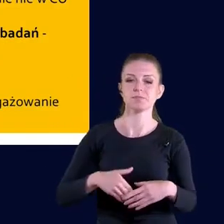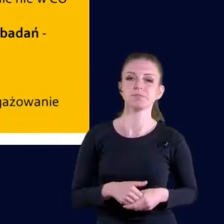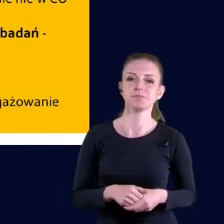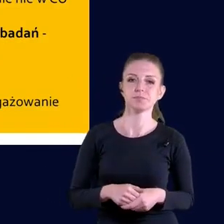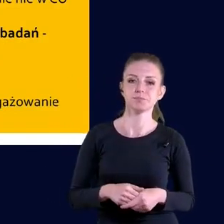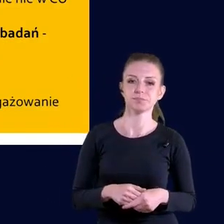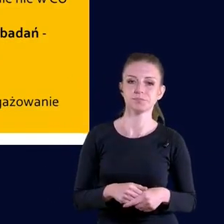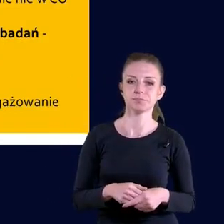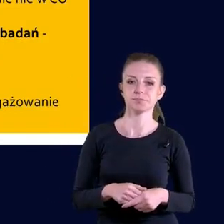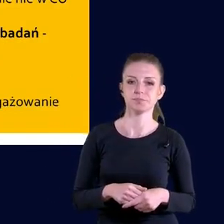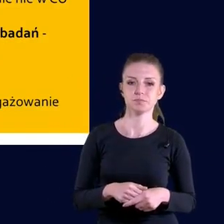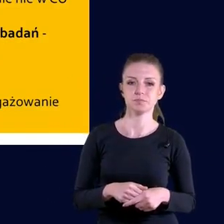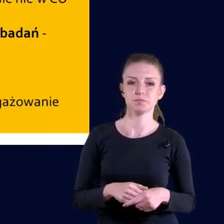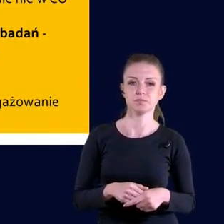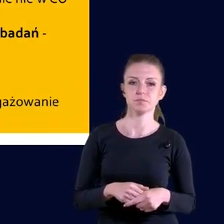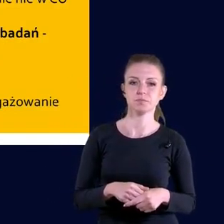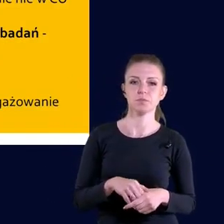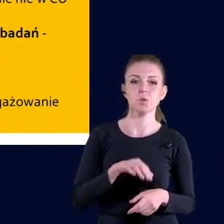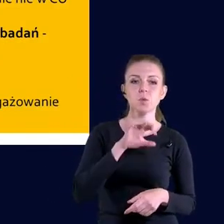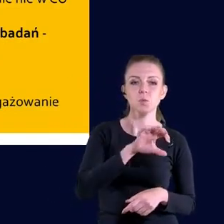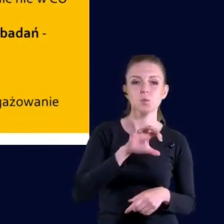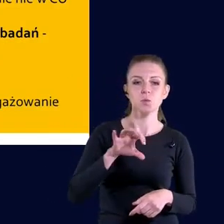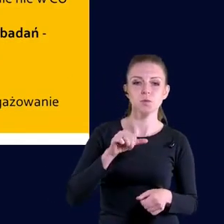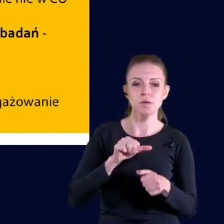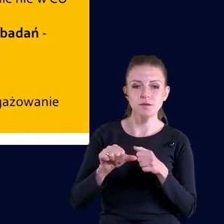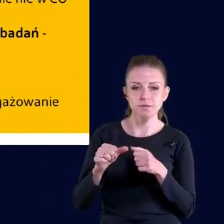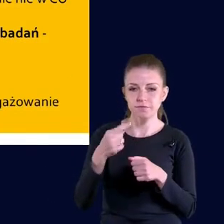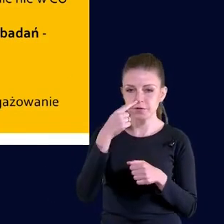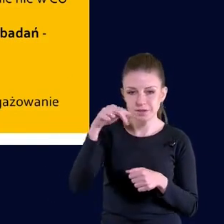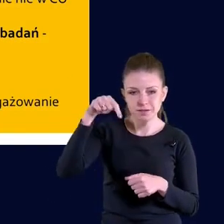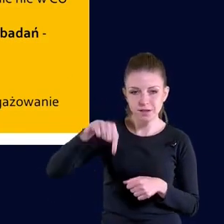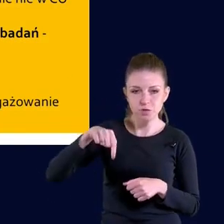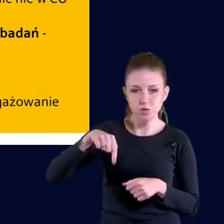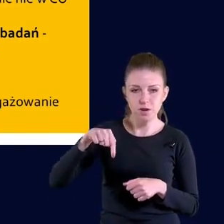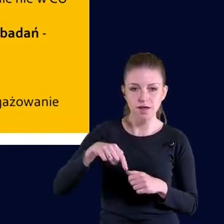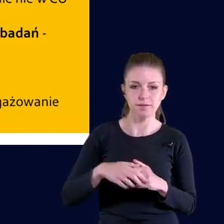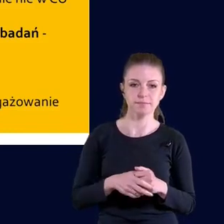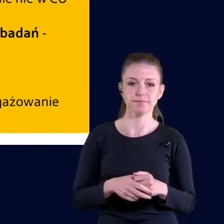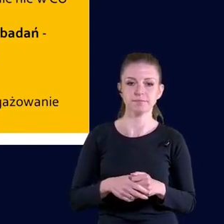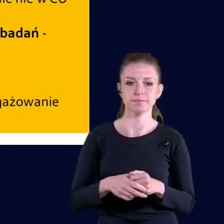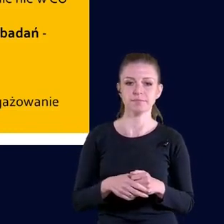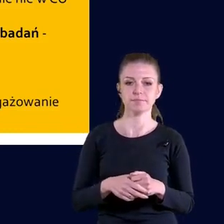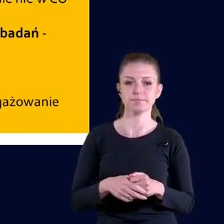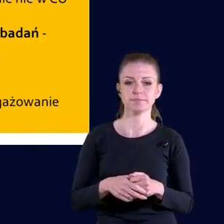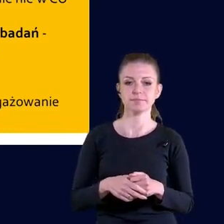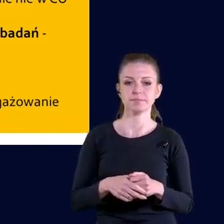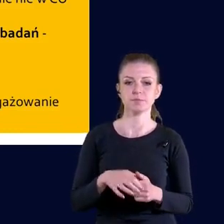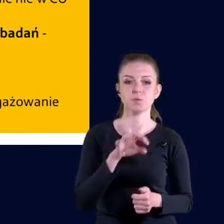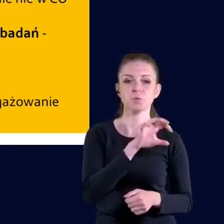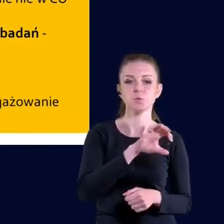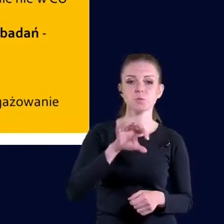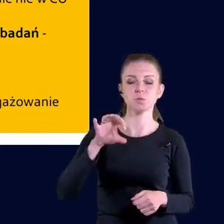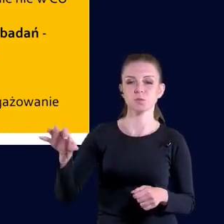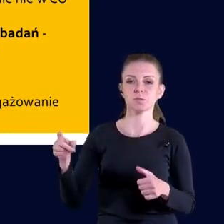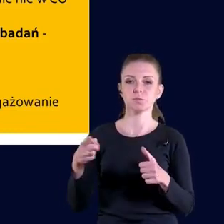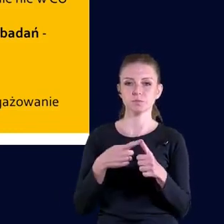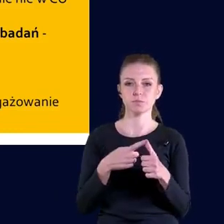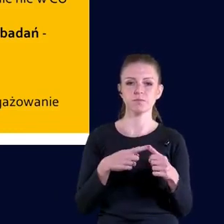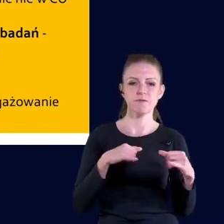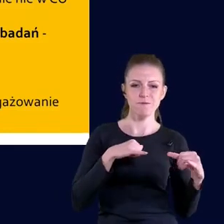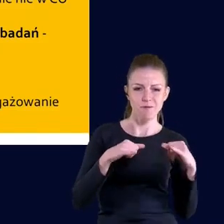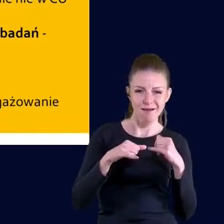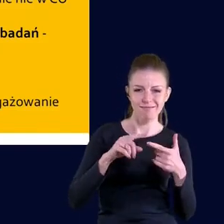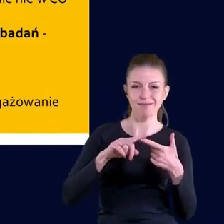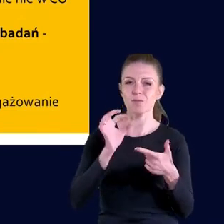t-groupe Akademickie są wypisane na dolnych na dole slajdu jak państwo widzą ten poziom